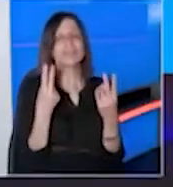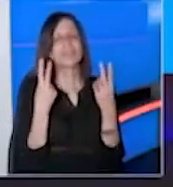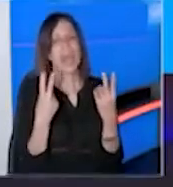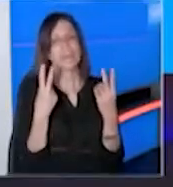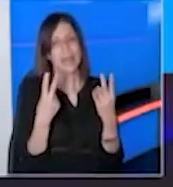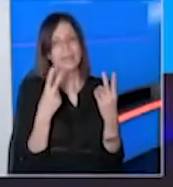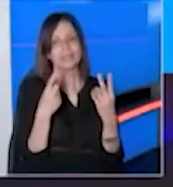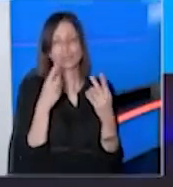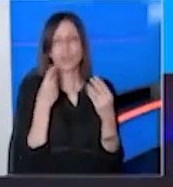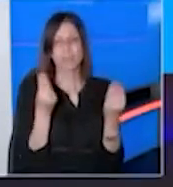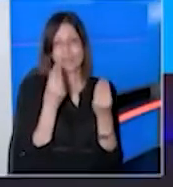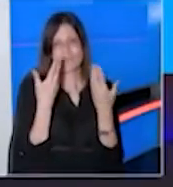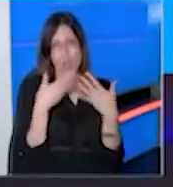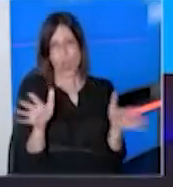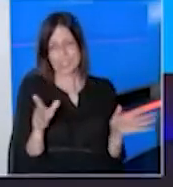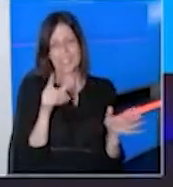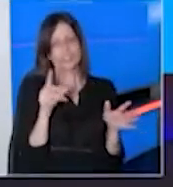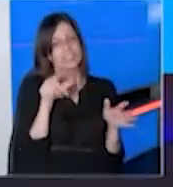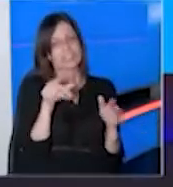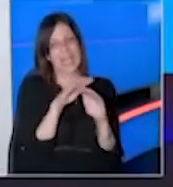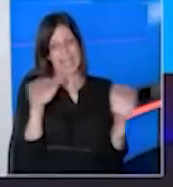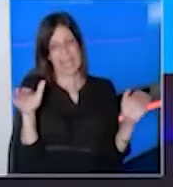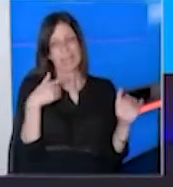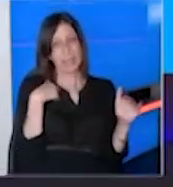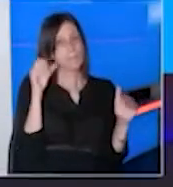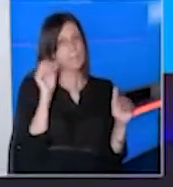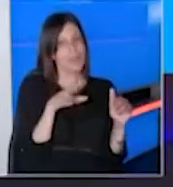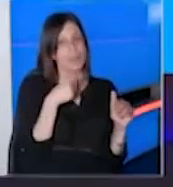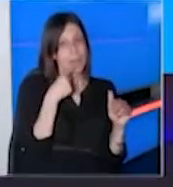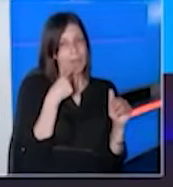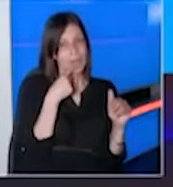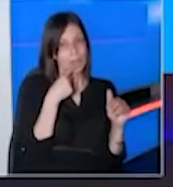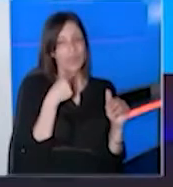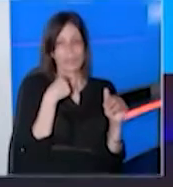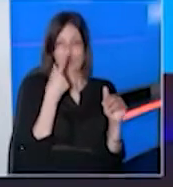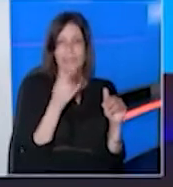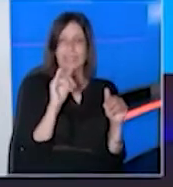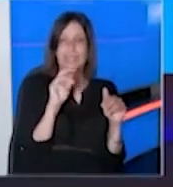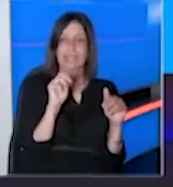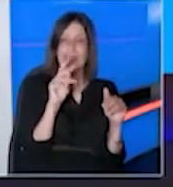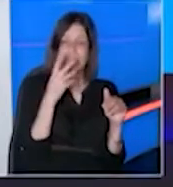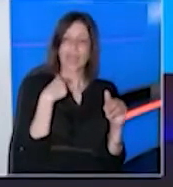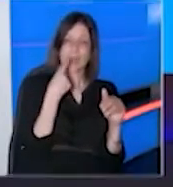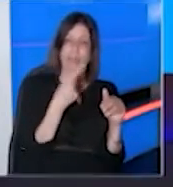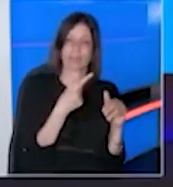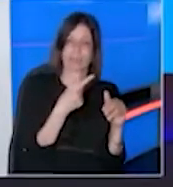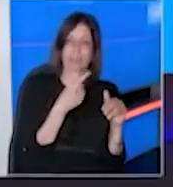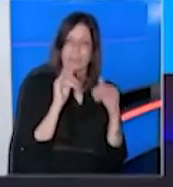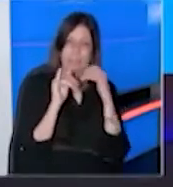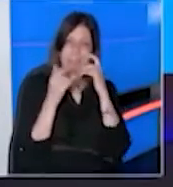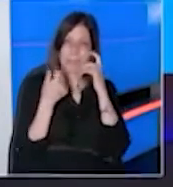בחוסר שדוד ציין אותו בצדק, והוא הקרקע. באנו ואמרנו, אמרתי את זה ליאנקי, אמרתי, תביא... יאנקי